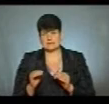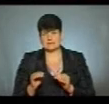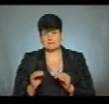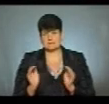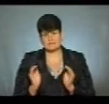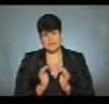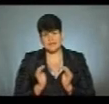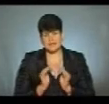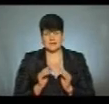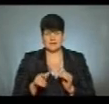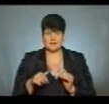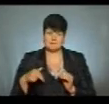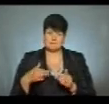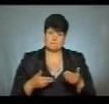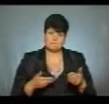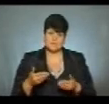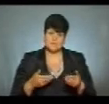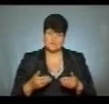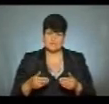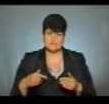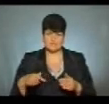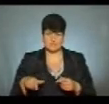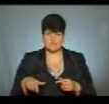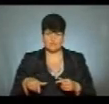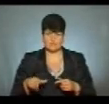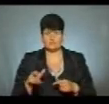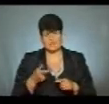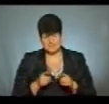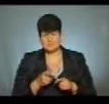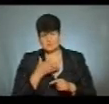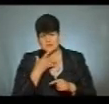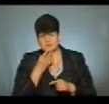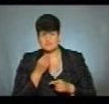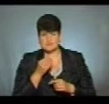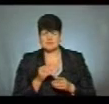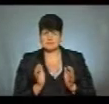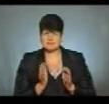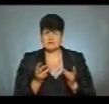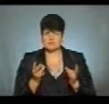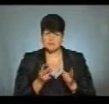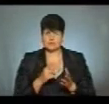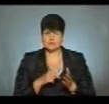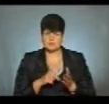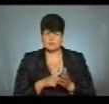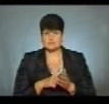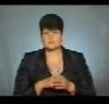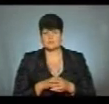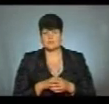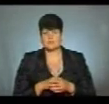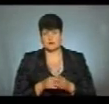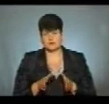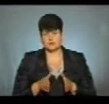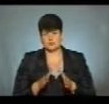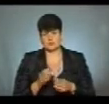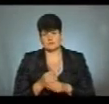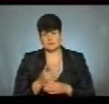такі пішохідні, де ходять люди. Вона дійсно красива, гарна, її зберегти в місті потрібно, але траси, я вважаю, що зробити з